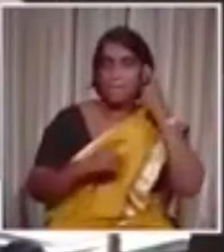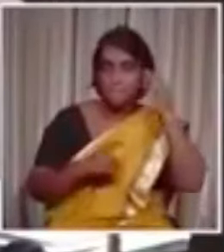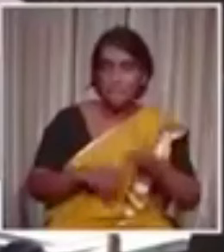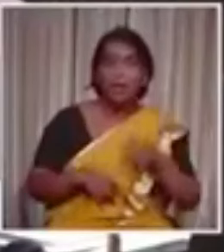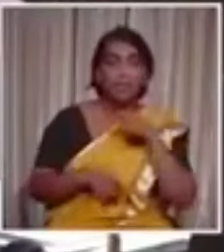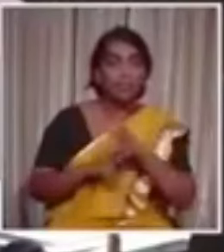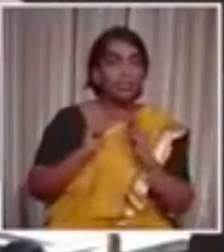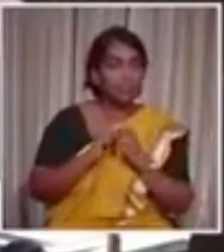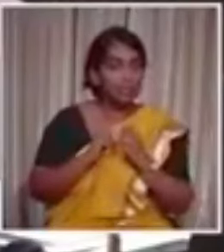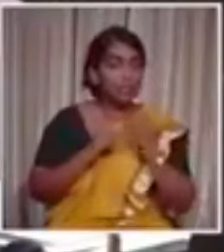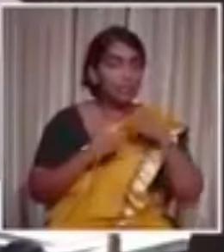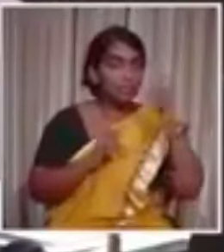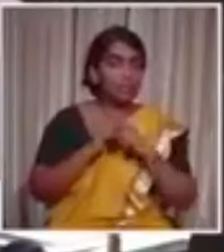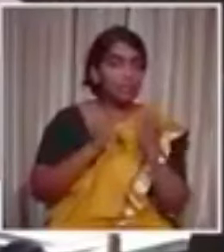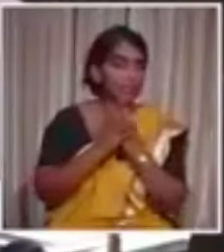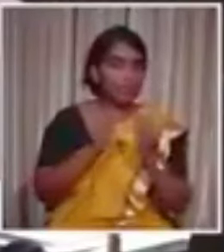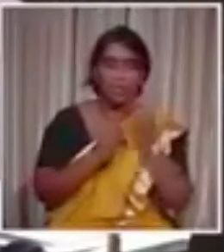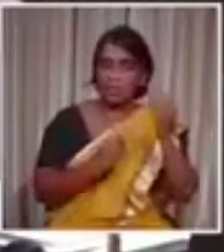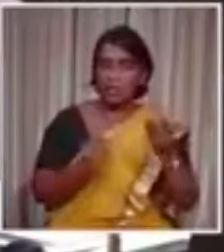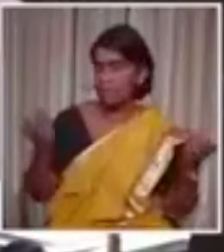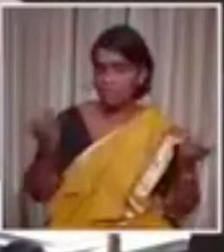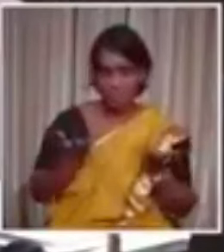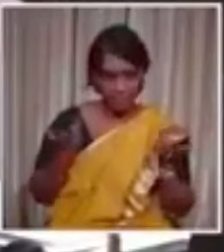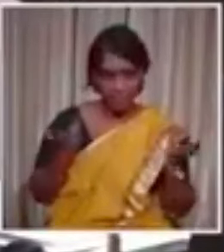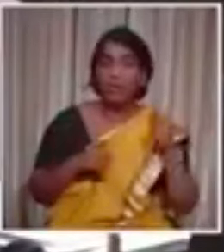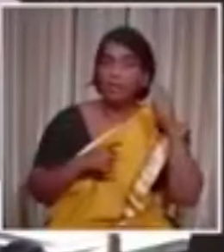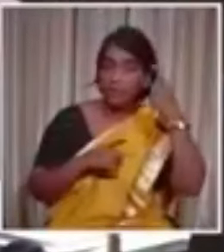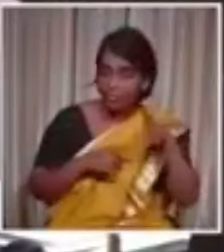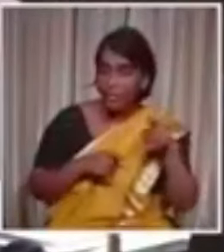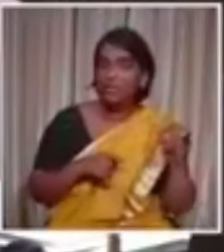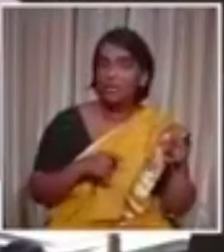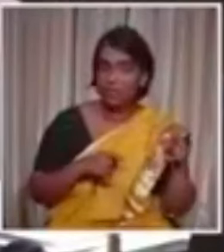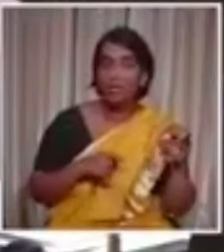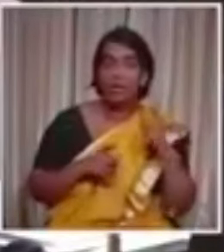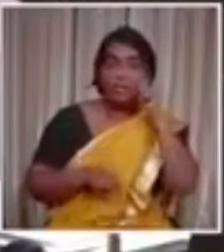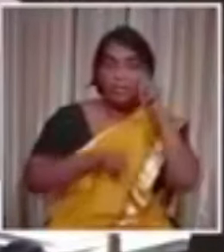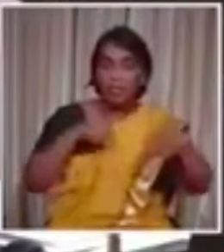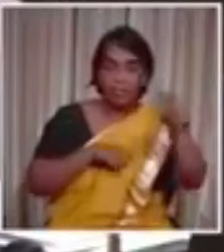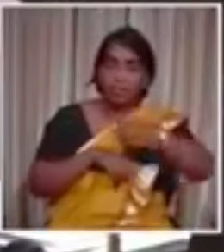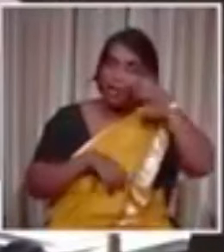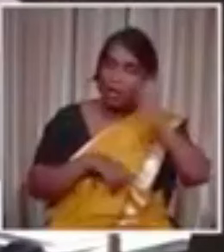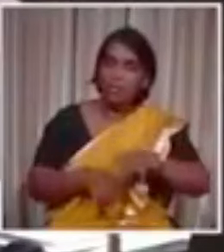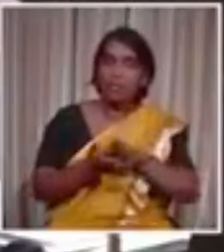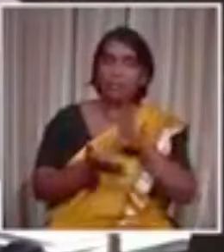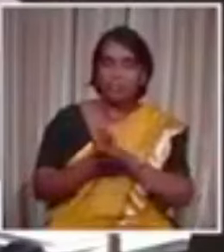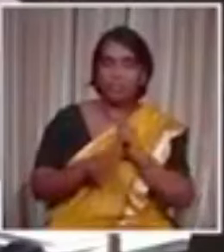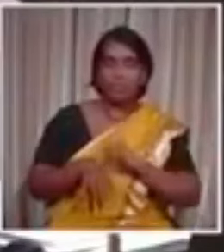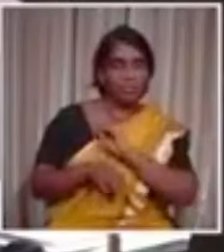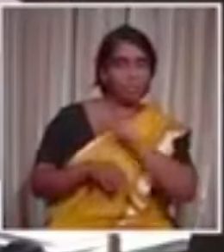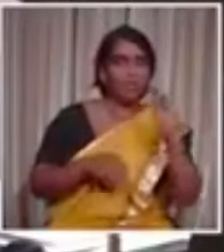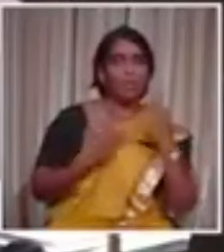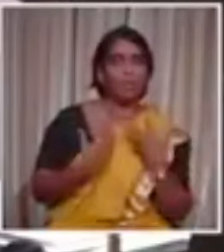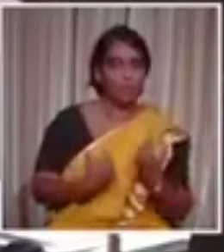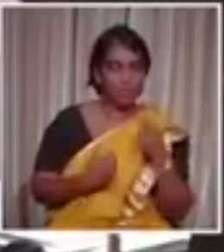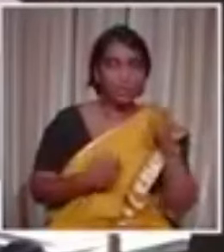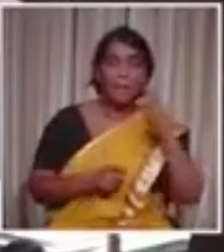මේ අර්බුදයට පසුවදා විසඳුම් ලබා දෙන්න හැකියාවක් නැහැ. එහෙමනම් ජනතාවගේ අනුමැතිය සහිත විරාම කාලයක් අවශ්‍යයි.